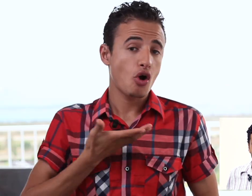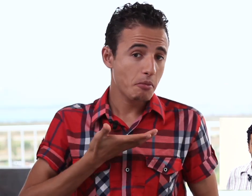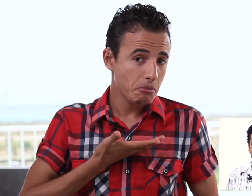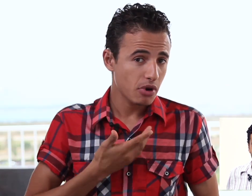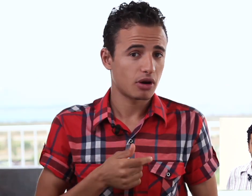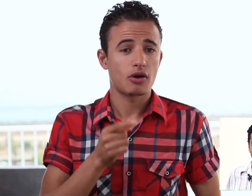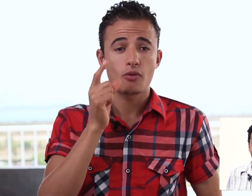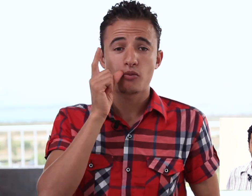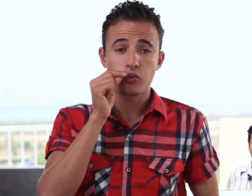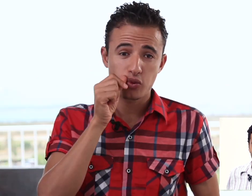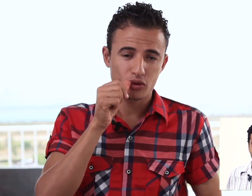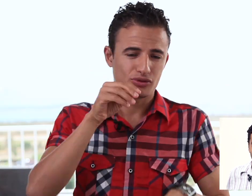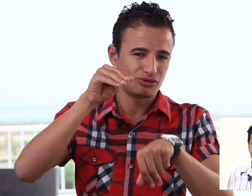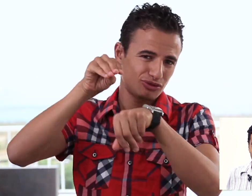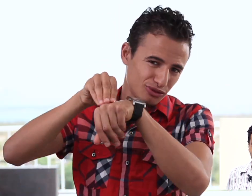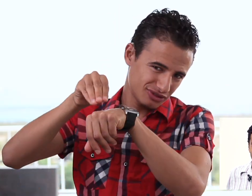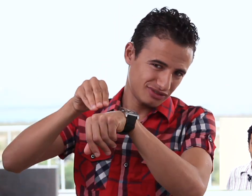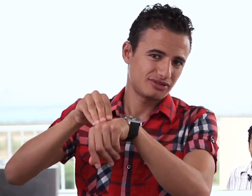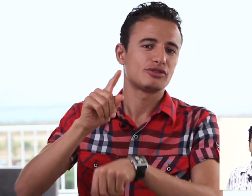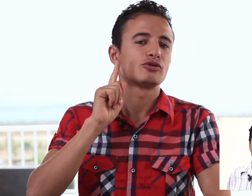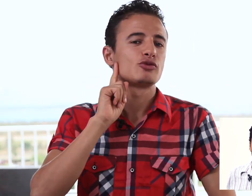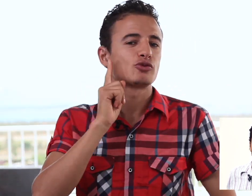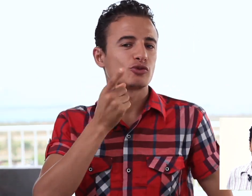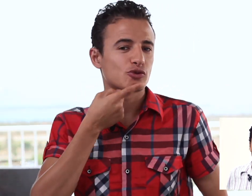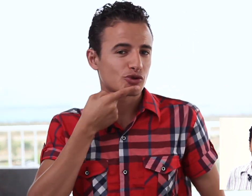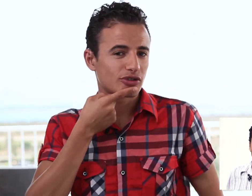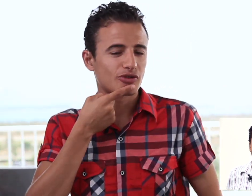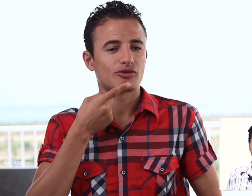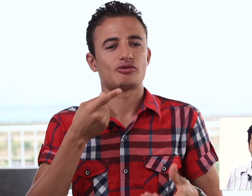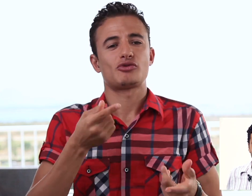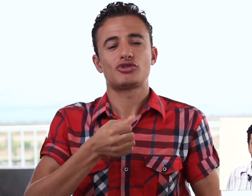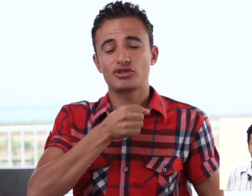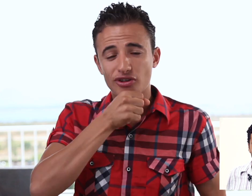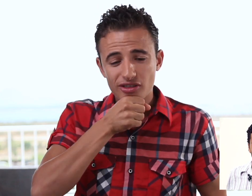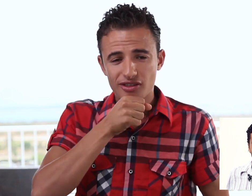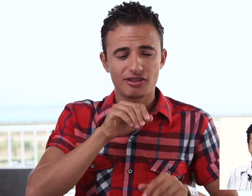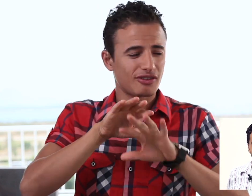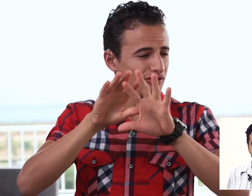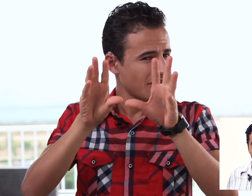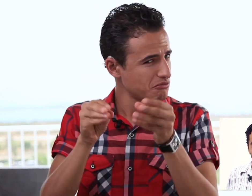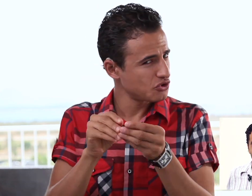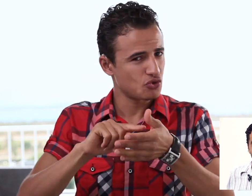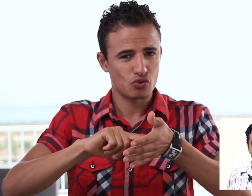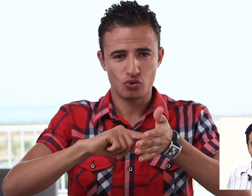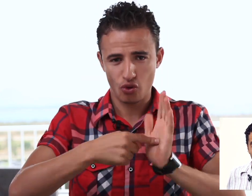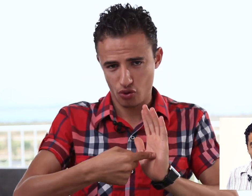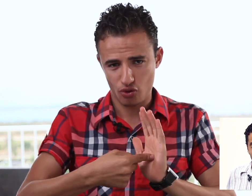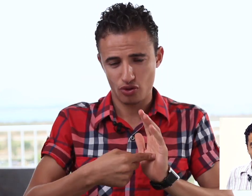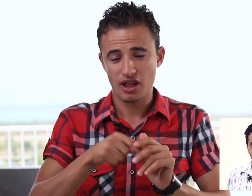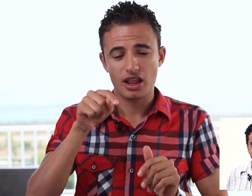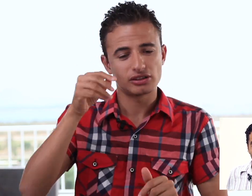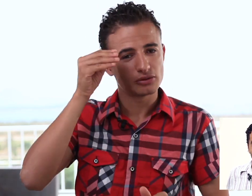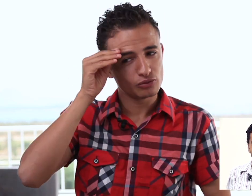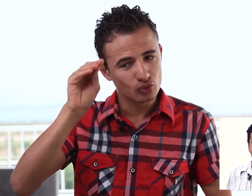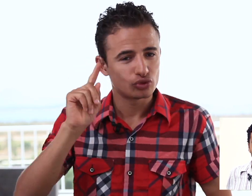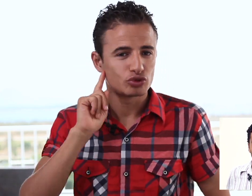الأم، الكل، الكبير، الصغير، الكل يلزمنا نمشو نقايدو،